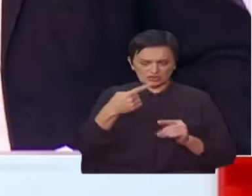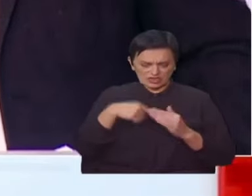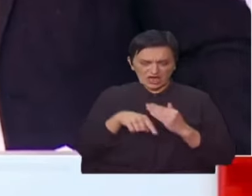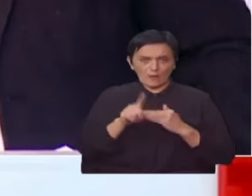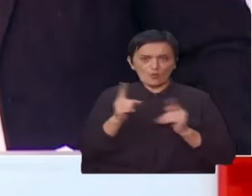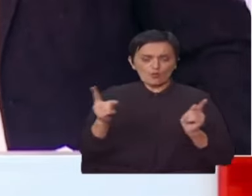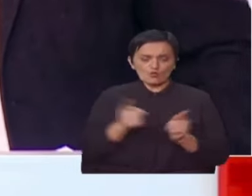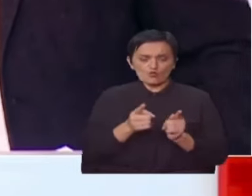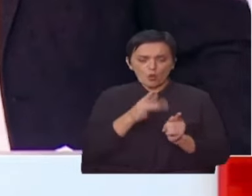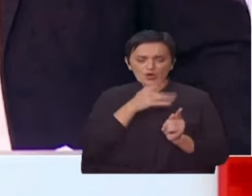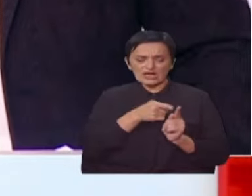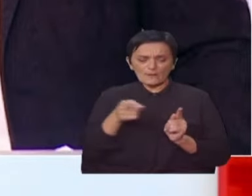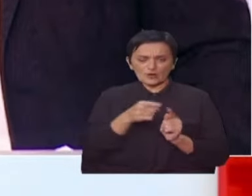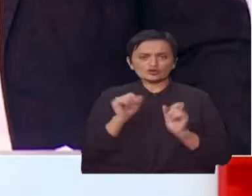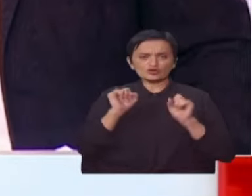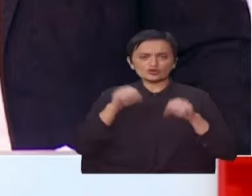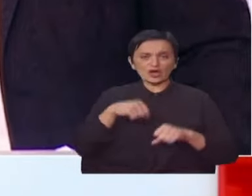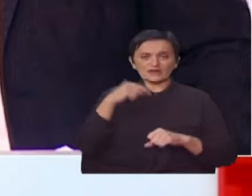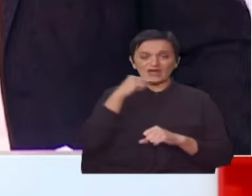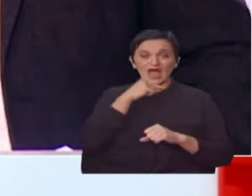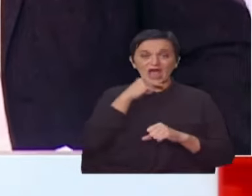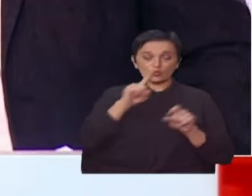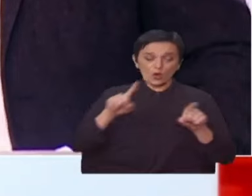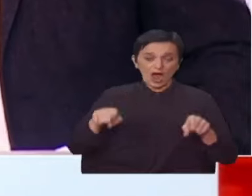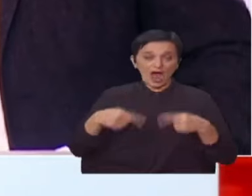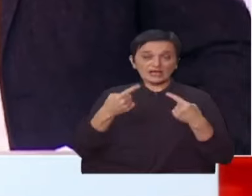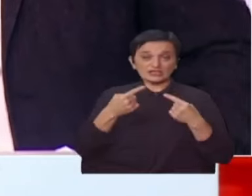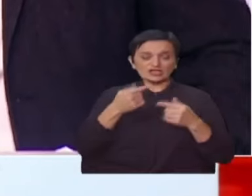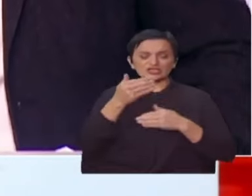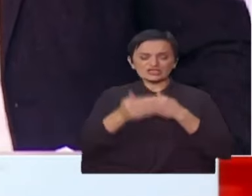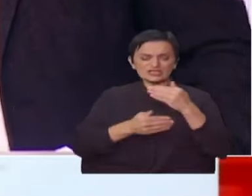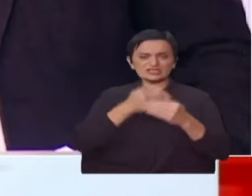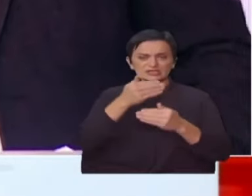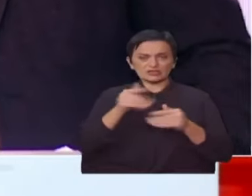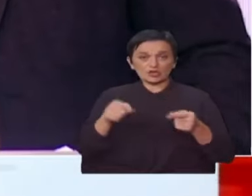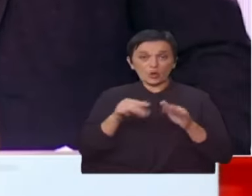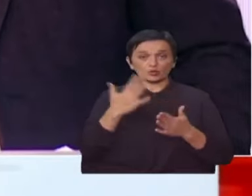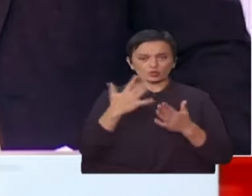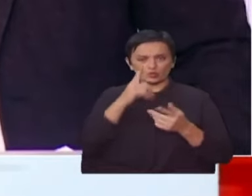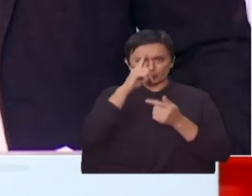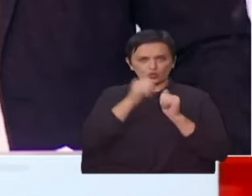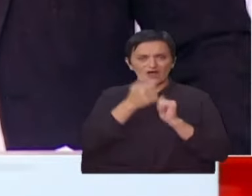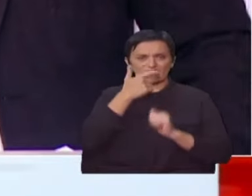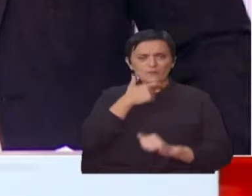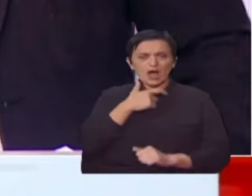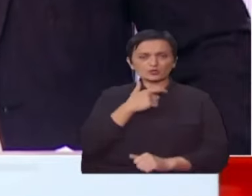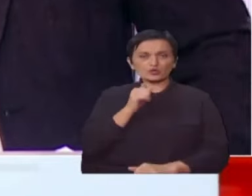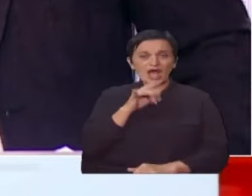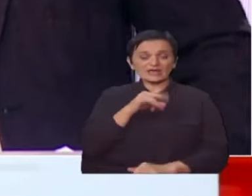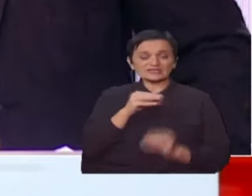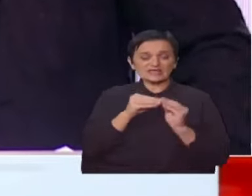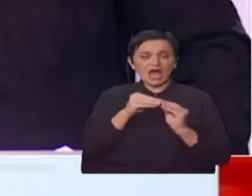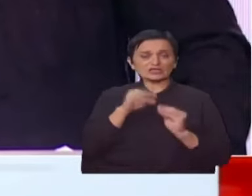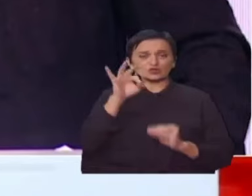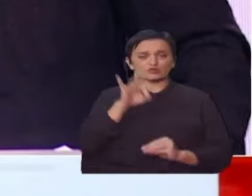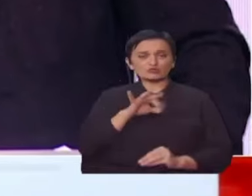მოკლე პერიოდში შევძელით ის, რომ ეკონომიკური აღდგენა კი არა, წინსვლაც განგვეხორციელებინა და თუ გახსოვთ, ბატონო ალექსანდრე,